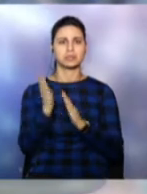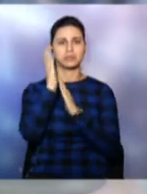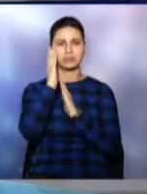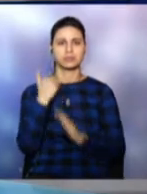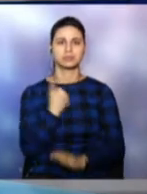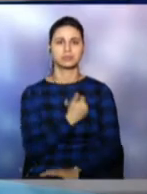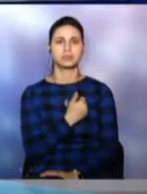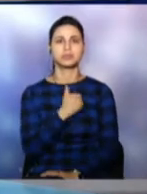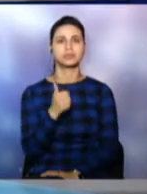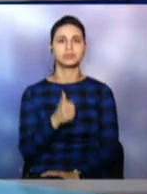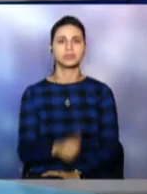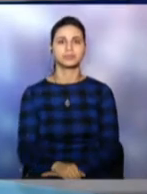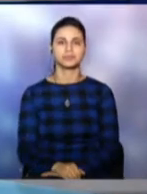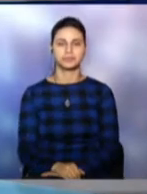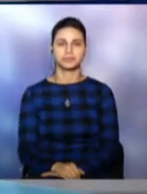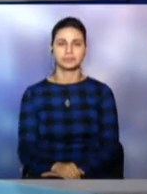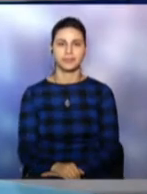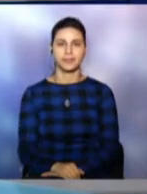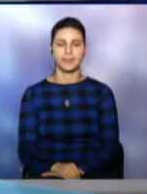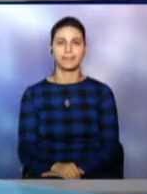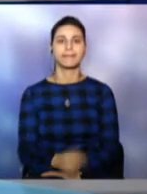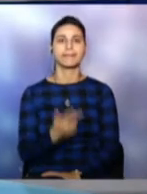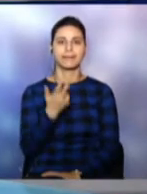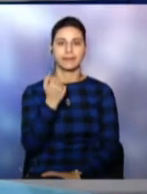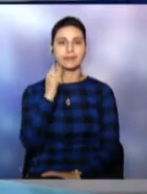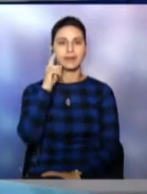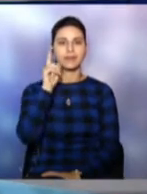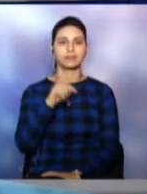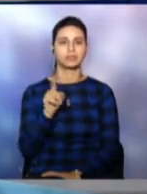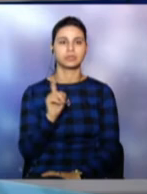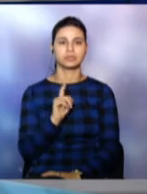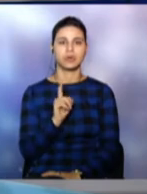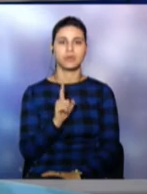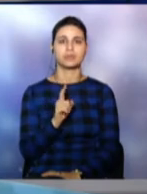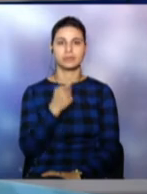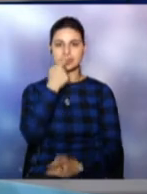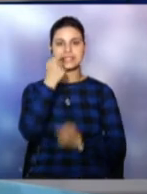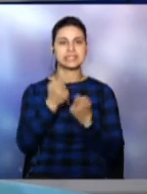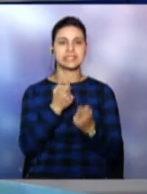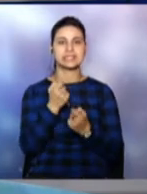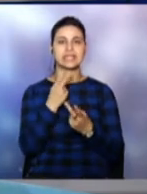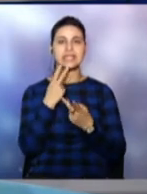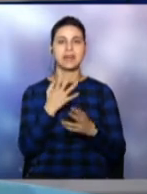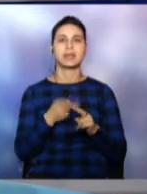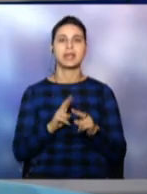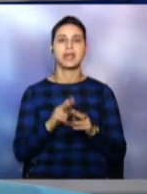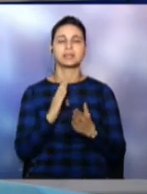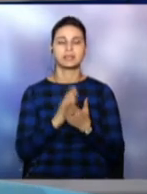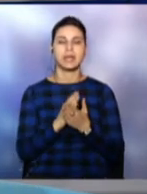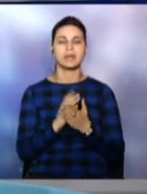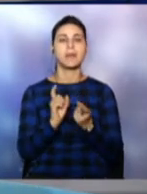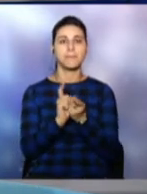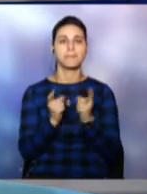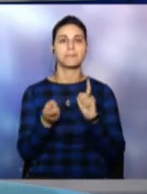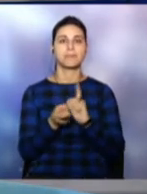ბატონო, ახლა ჩვენ ვიცით, რომ ძირითადი, ასე ვთქვათ, ეფექტი ეს გახლავთ